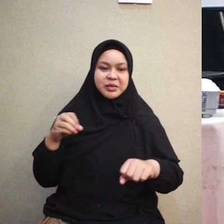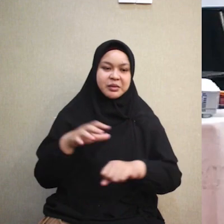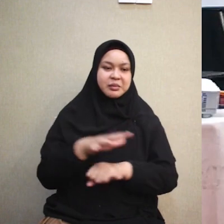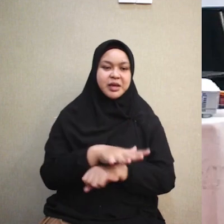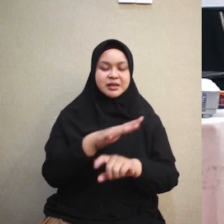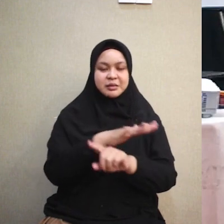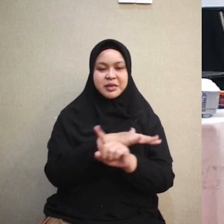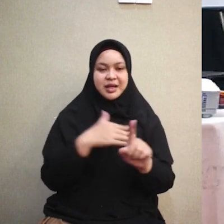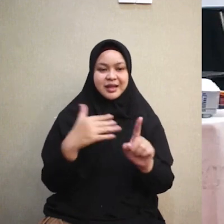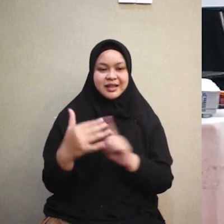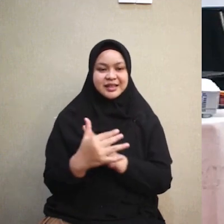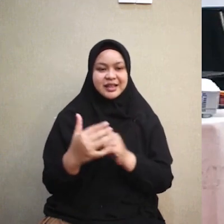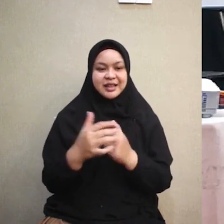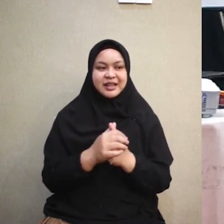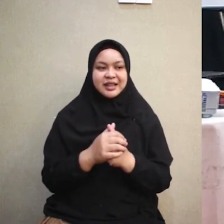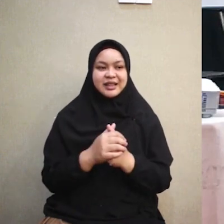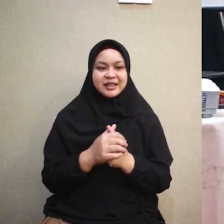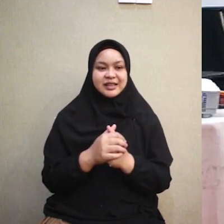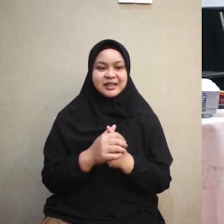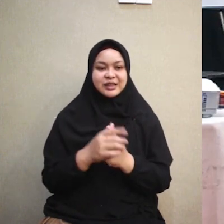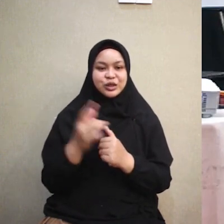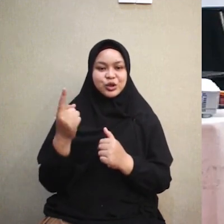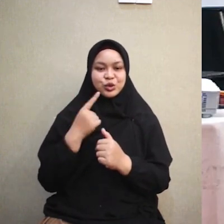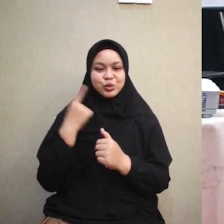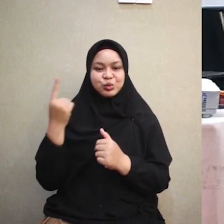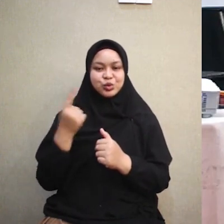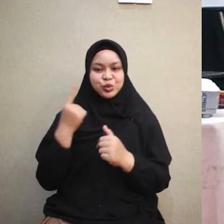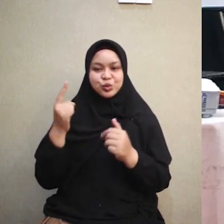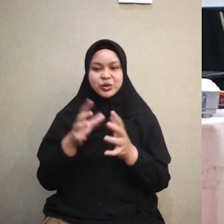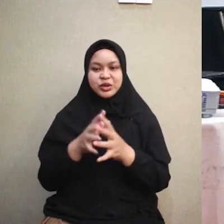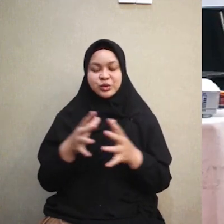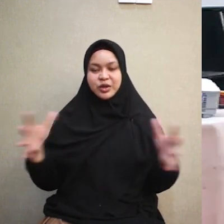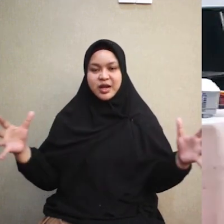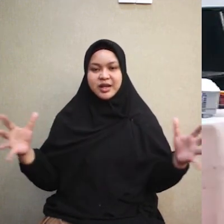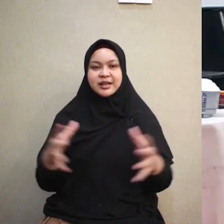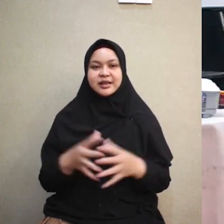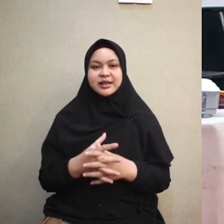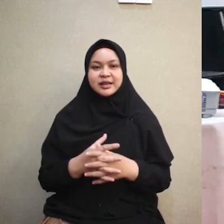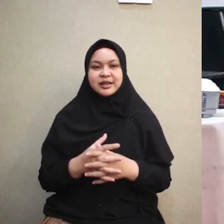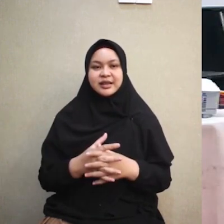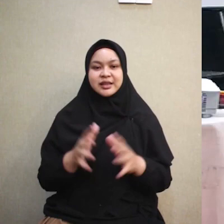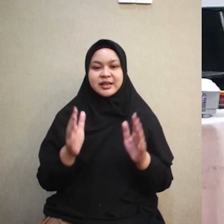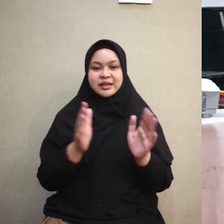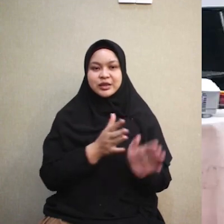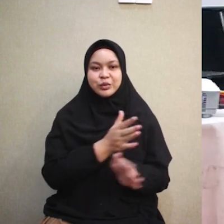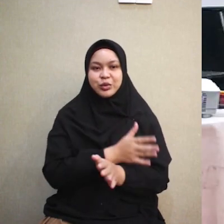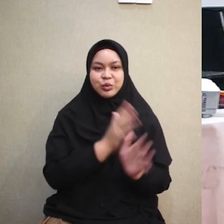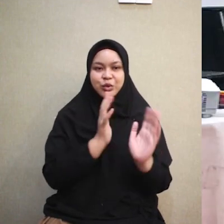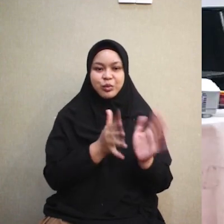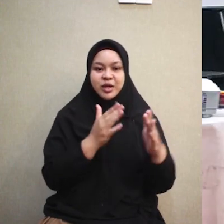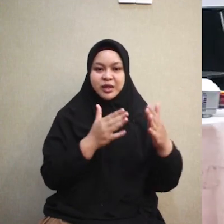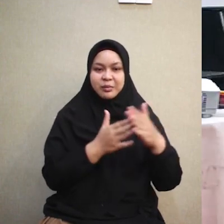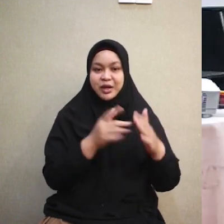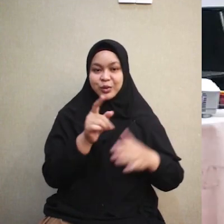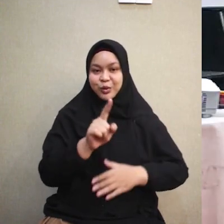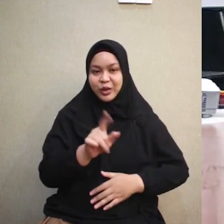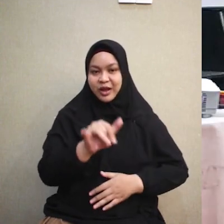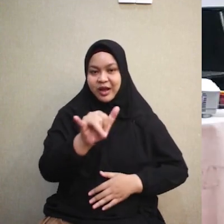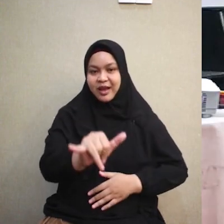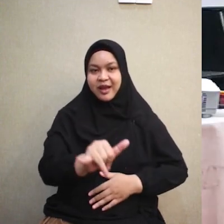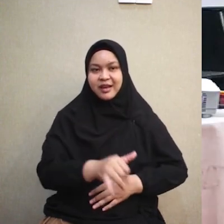masyarakat secara umum ya secara keseluruhan gitu Mas sebelum ngobrol lagi kita baik dulu ya Mas